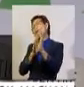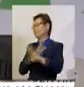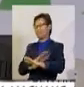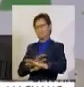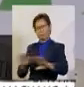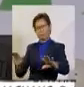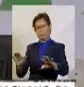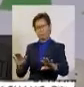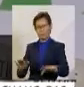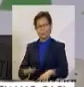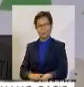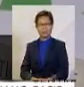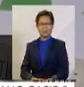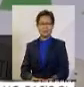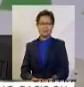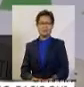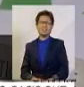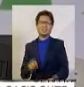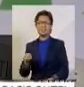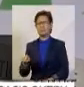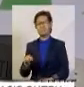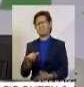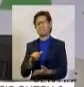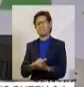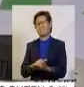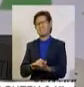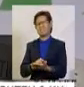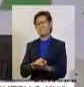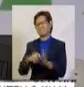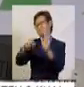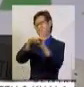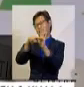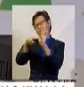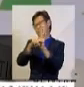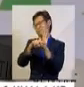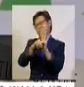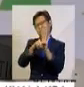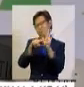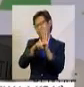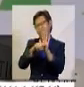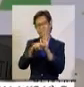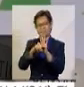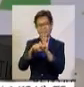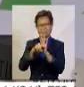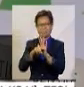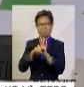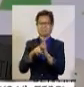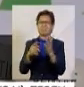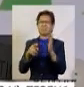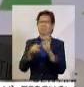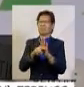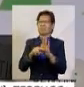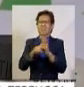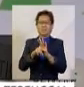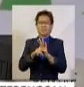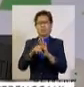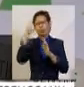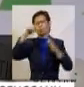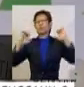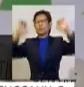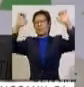Itu menindakkan kesan baik daripada persenaman yang kita